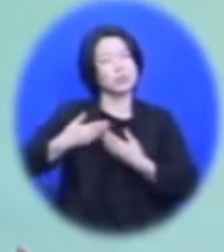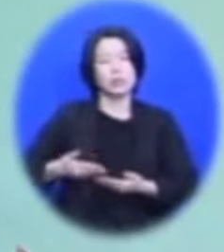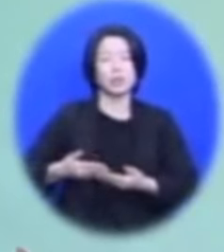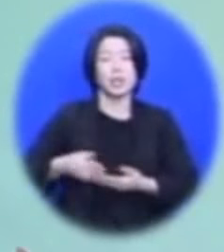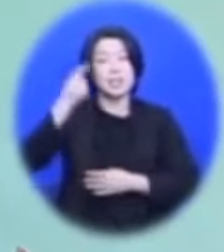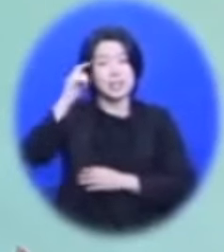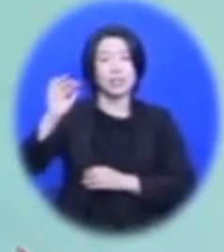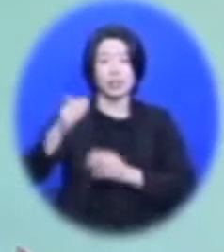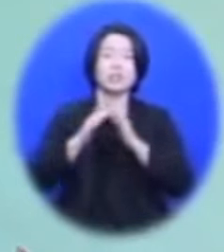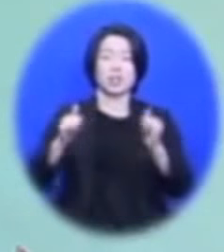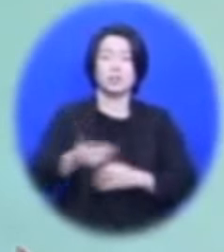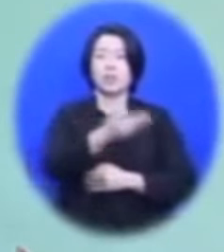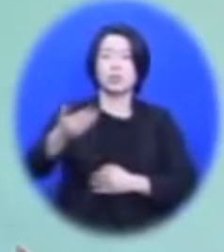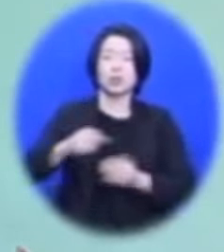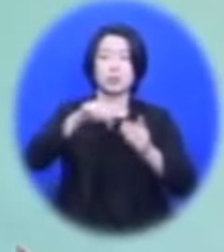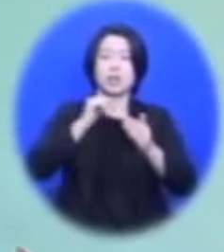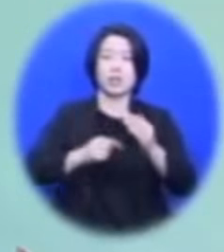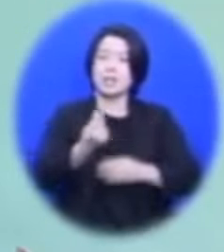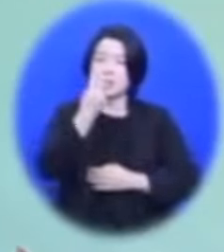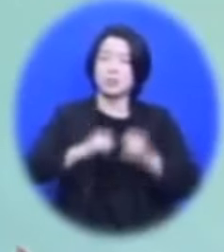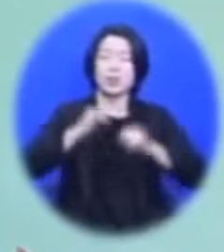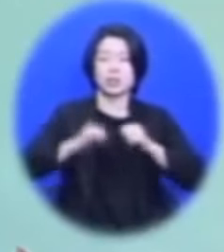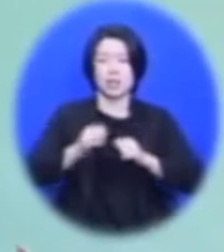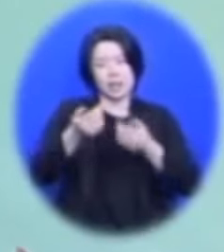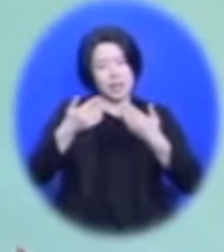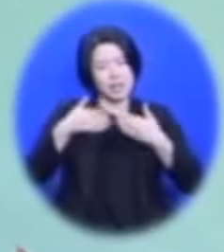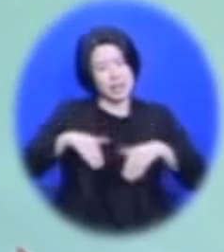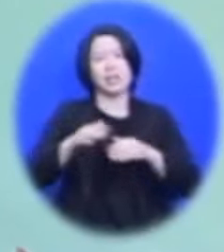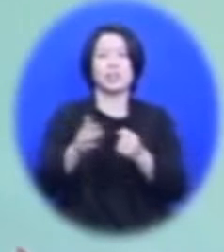생각되시는 분은 여러분 안에 생명의 역사가 약해서 그런